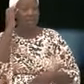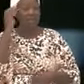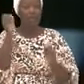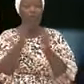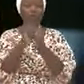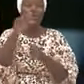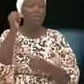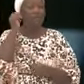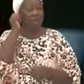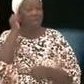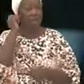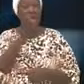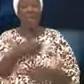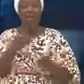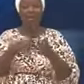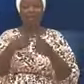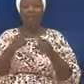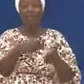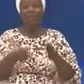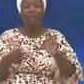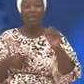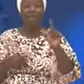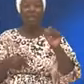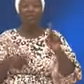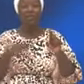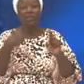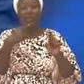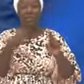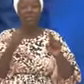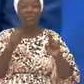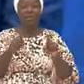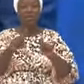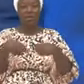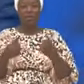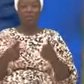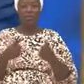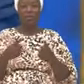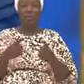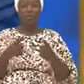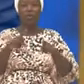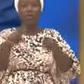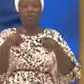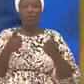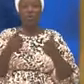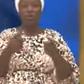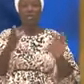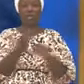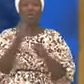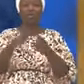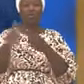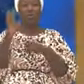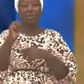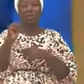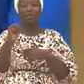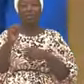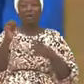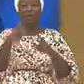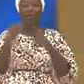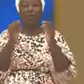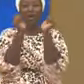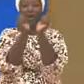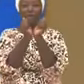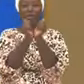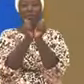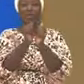et coup de théorie vers ces ondes va vers le captif vais les enfants de ton peuple